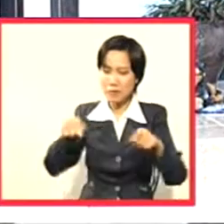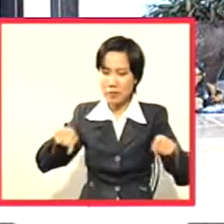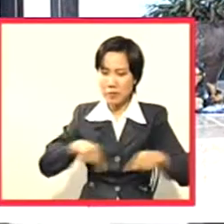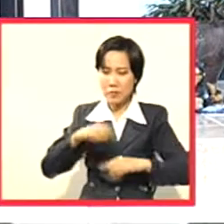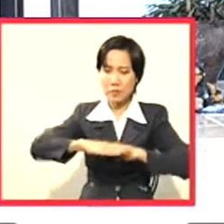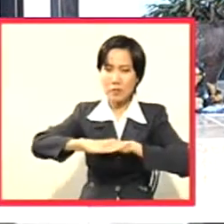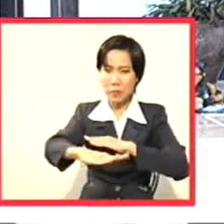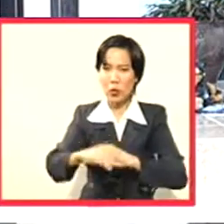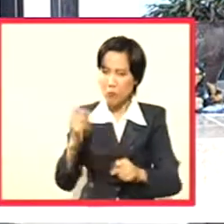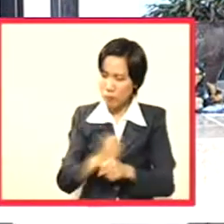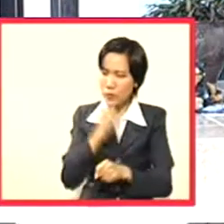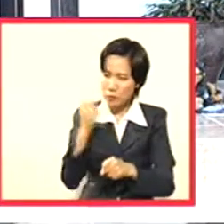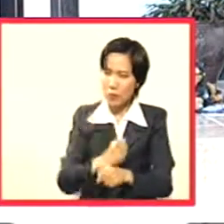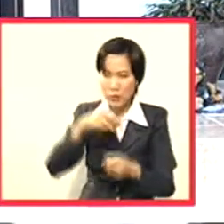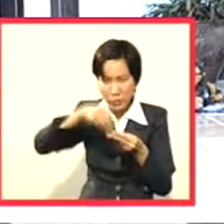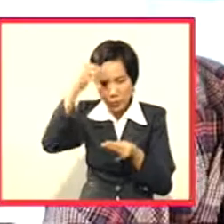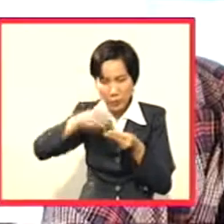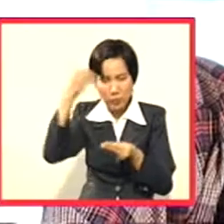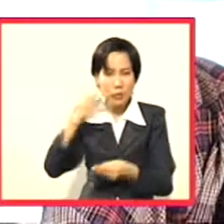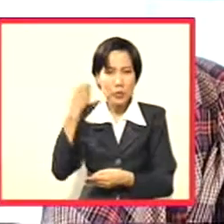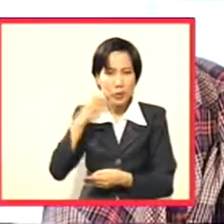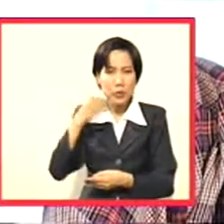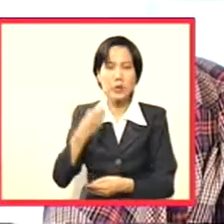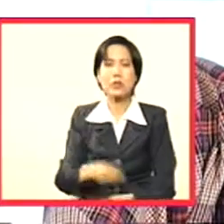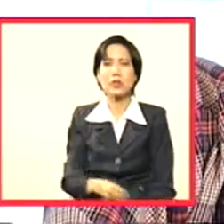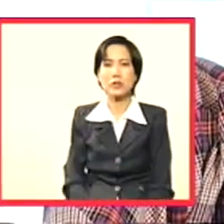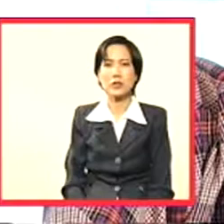วจะต้องมันฝึกฝนหาความรู้ใส่ตัวอยู่ตลอดเวลาต